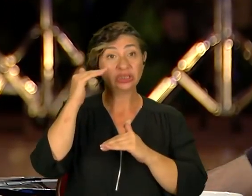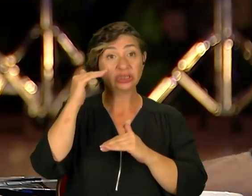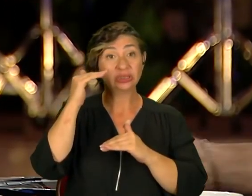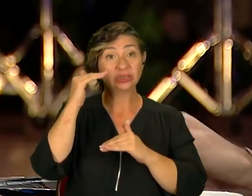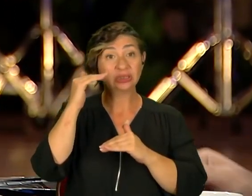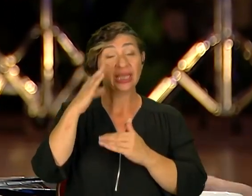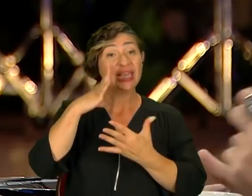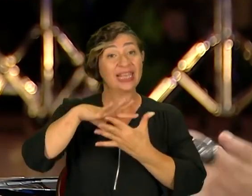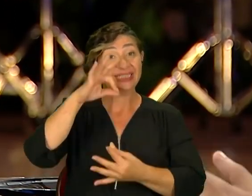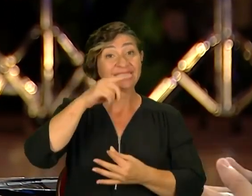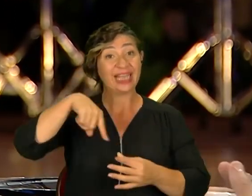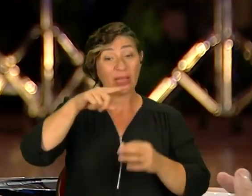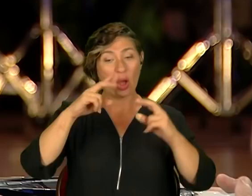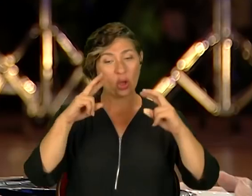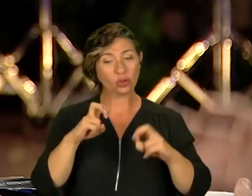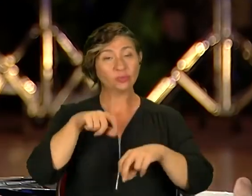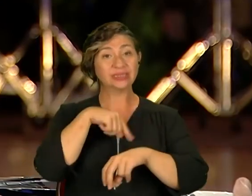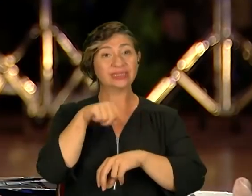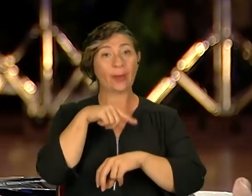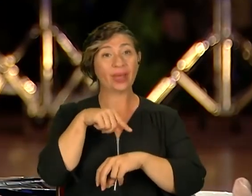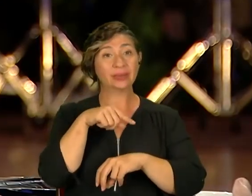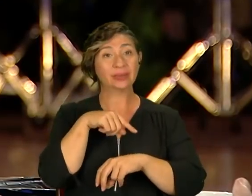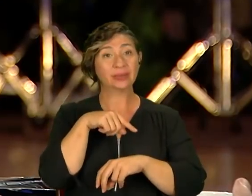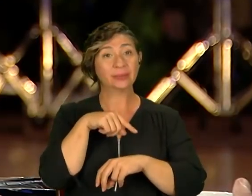kendini aşmış insanlarla oturduğumuz zaman